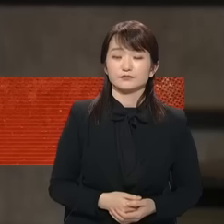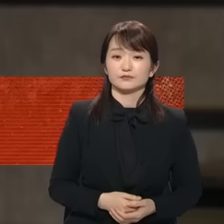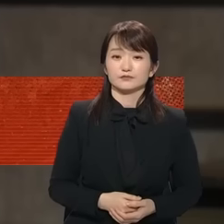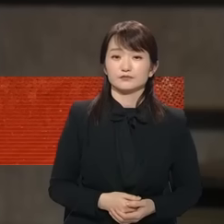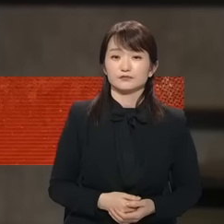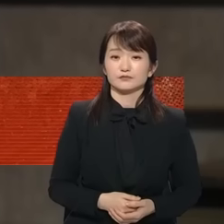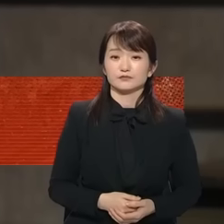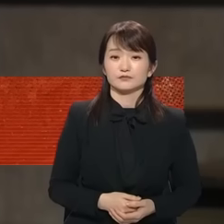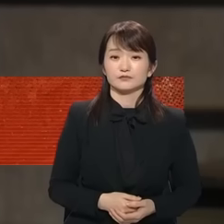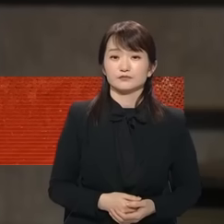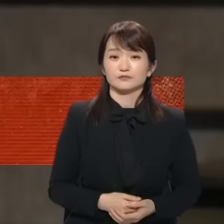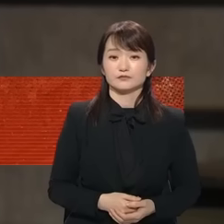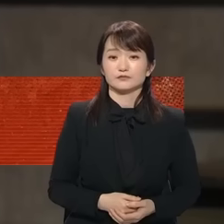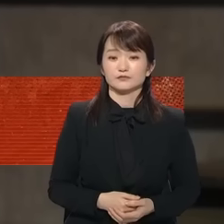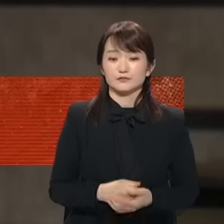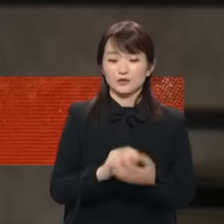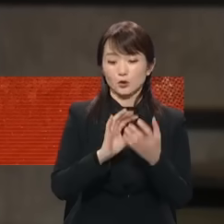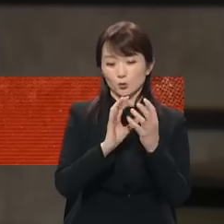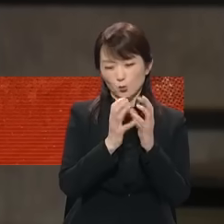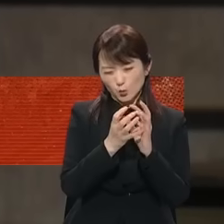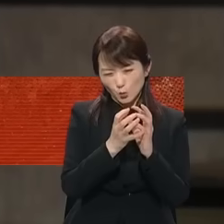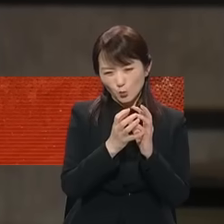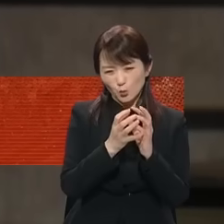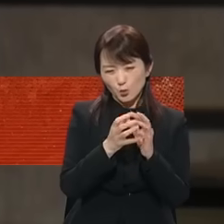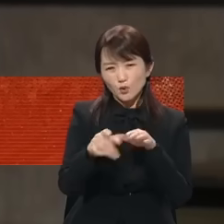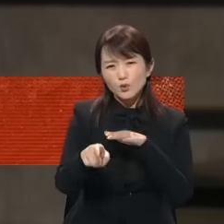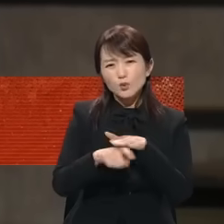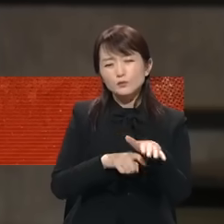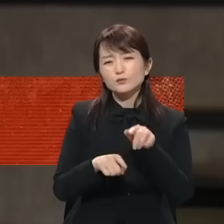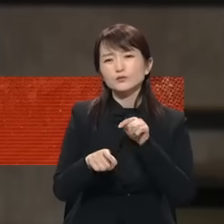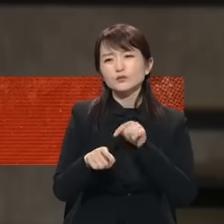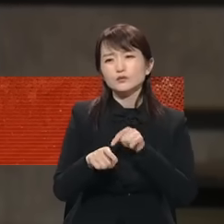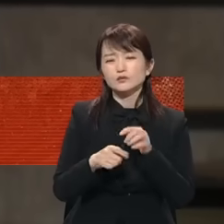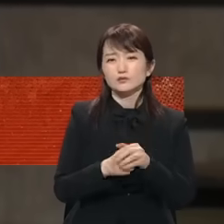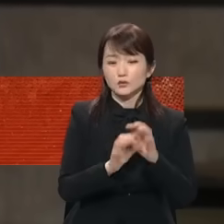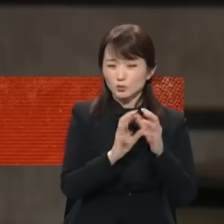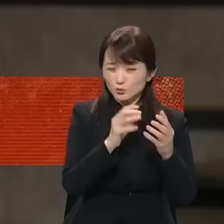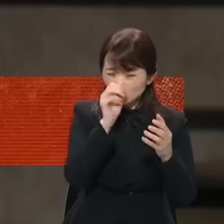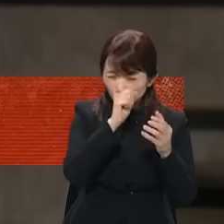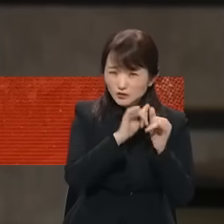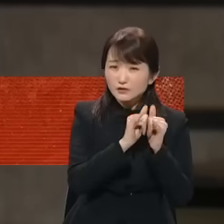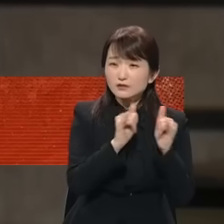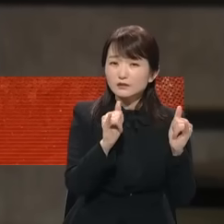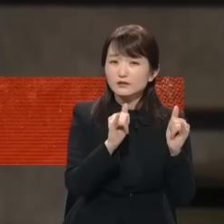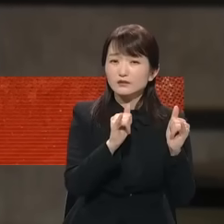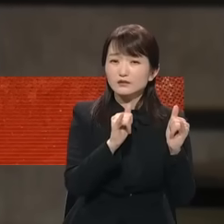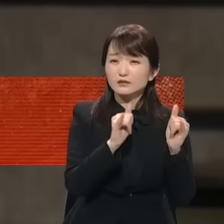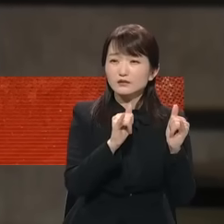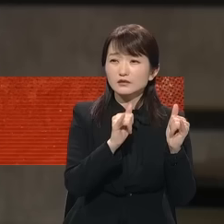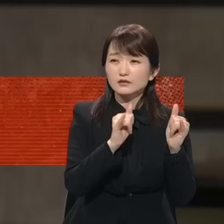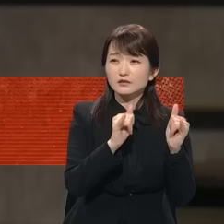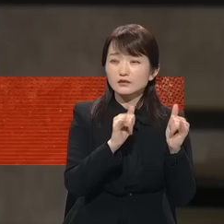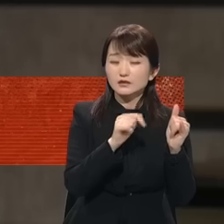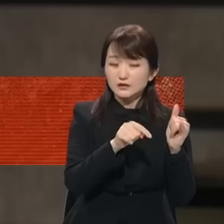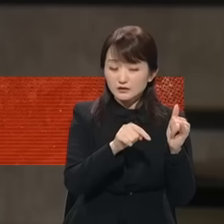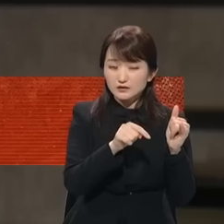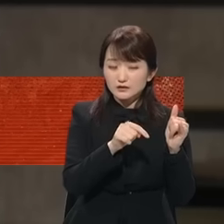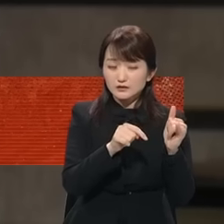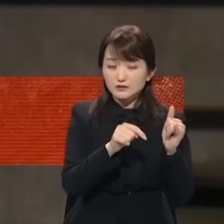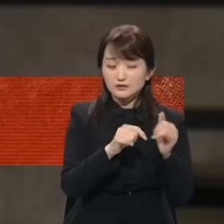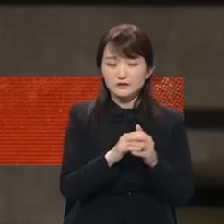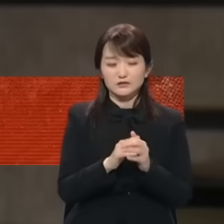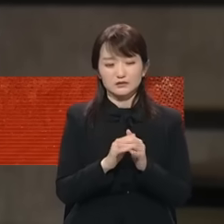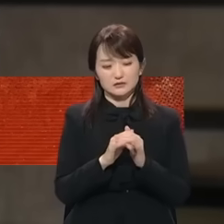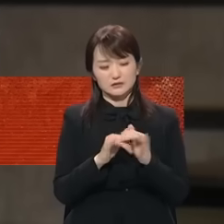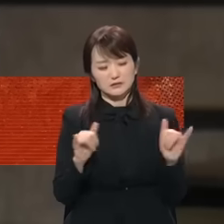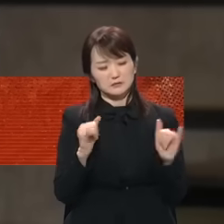건데 사실 이제 꽃 같은 거 가져가는 것도 사실 꽃을 좋아하는 사람들은 상당히 인성이 괜찮다라고 이렇게 그 우리가